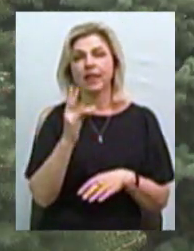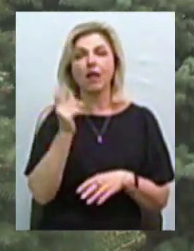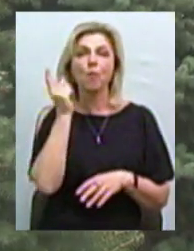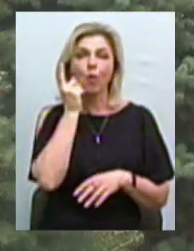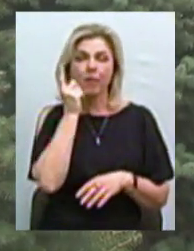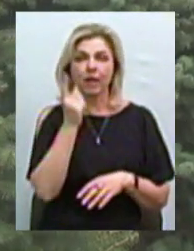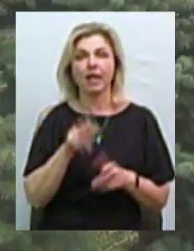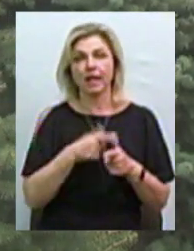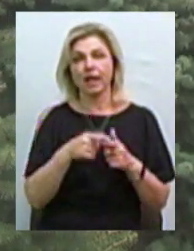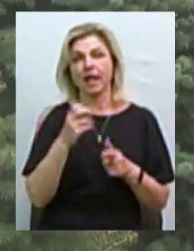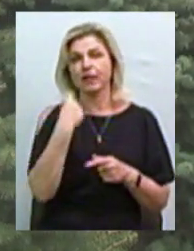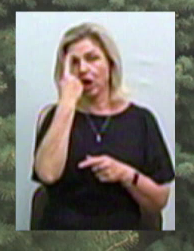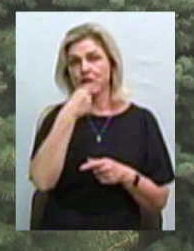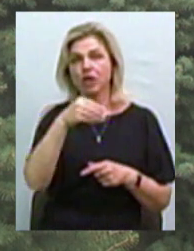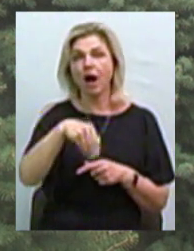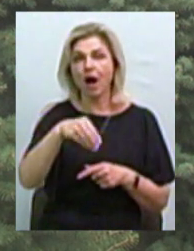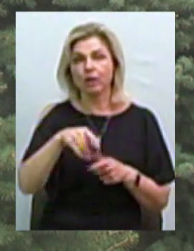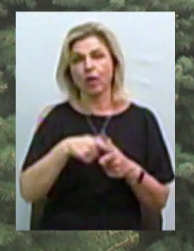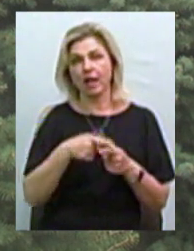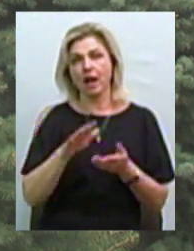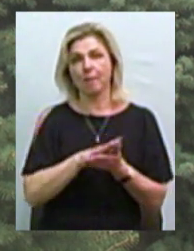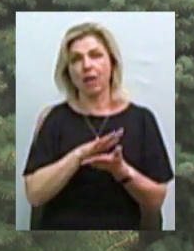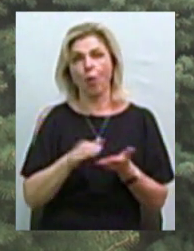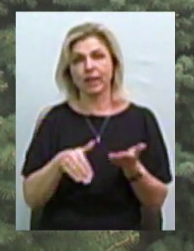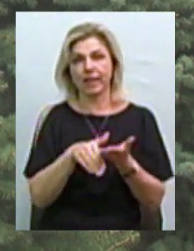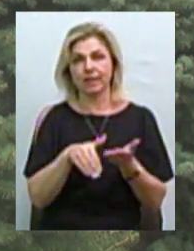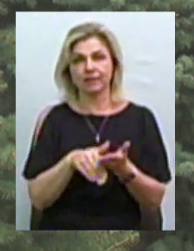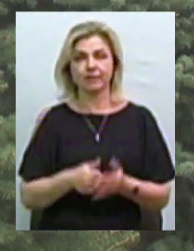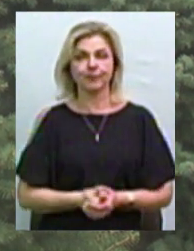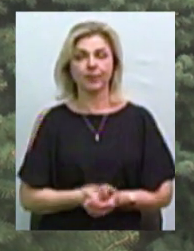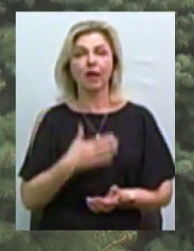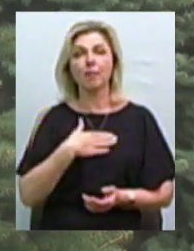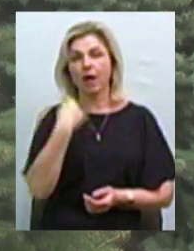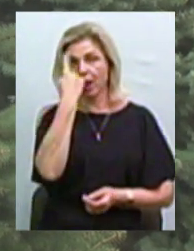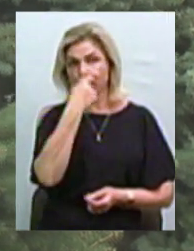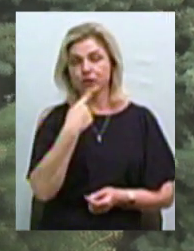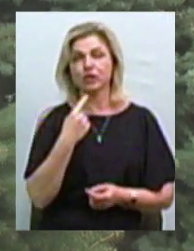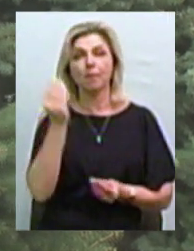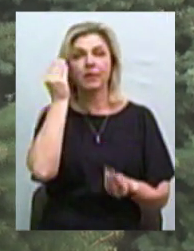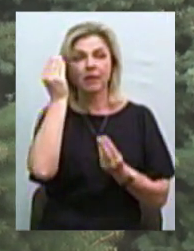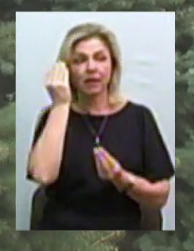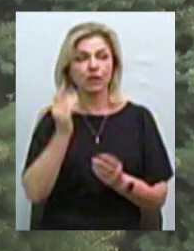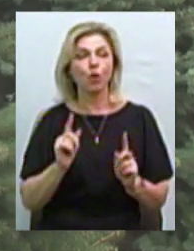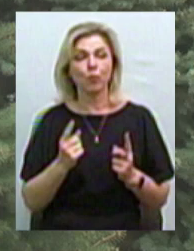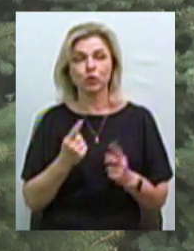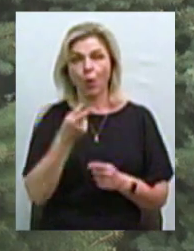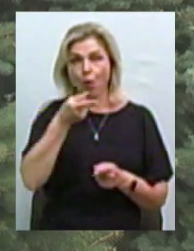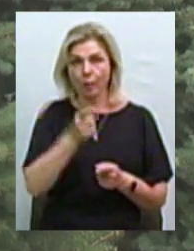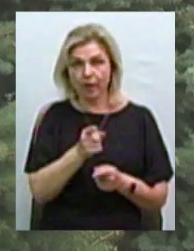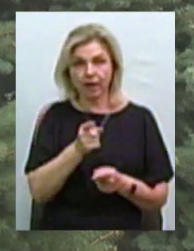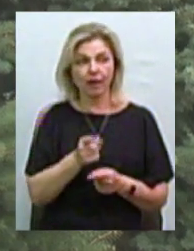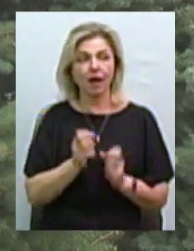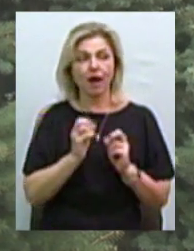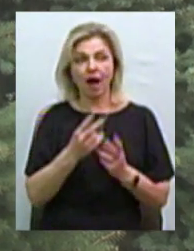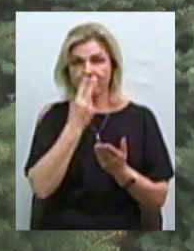на власні особисті картки, або на благодійність. Моя власна думка, чому це відбувається. От подивіться, ось одна копійочка, да, як